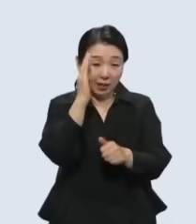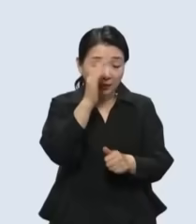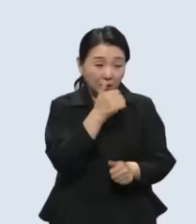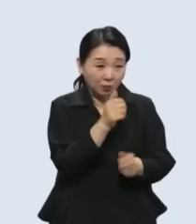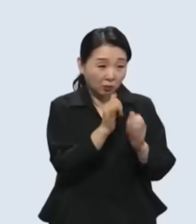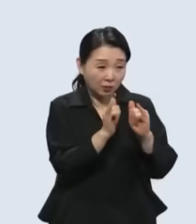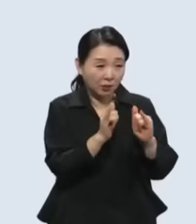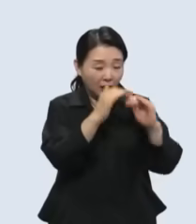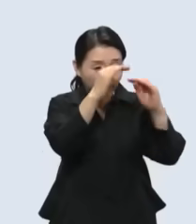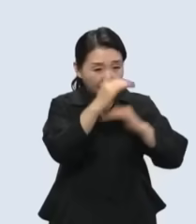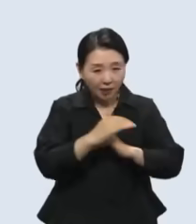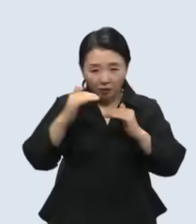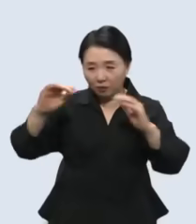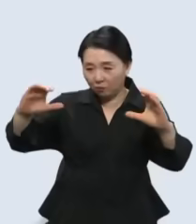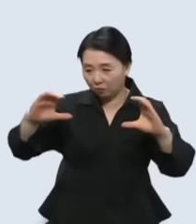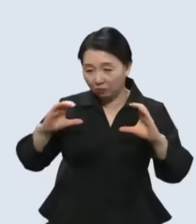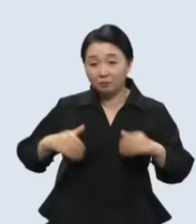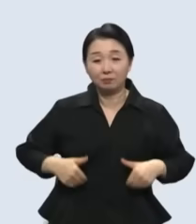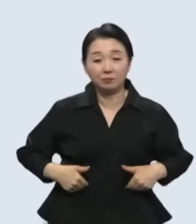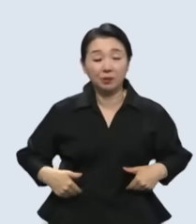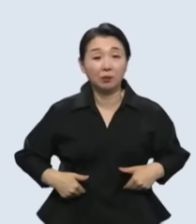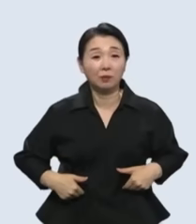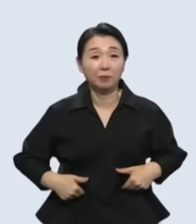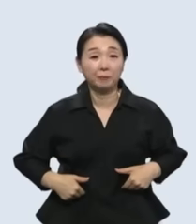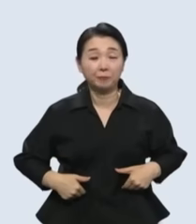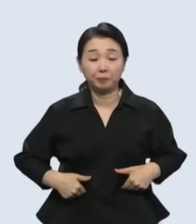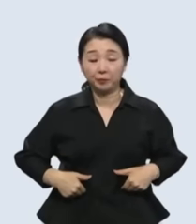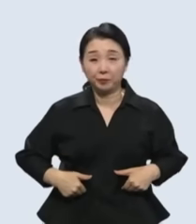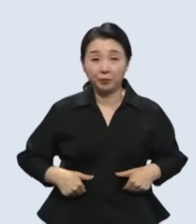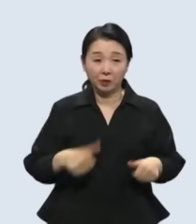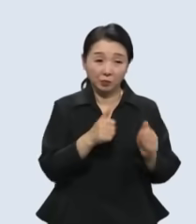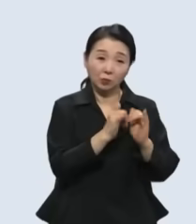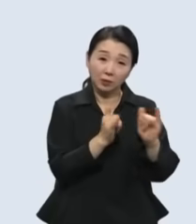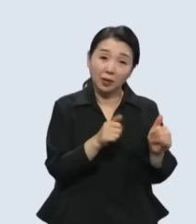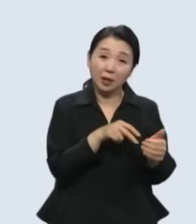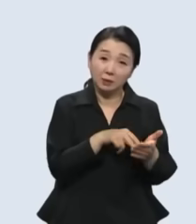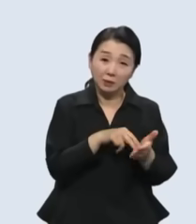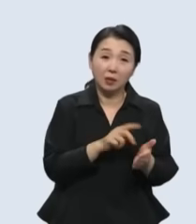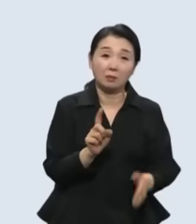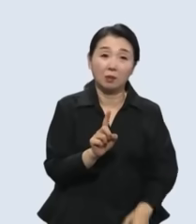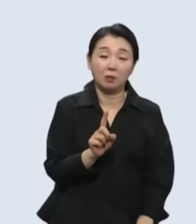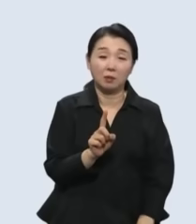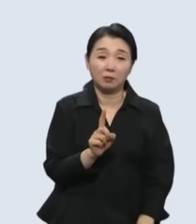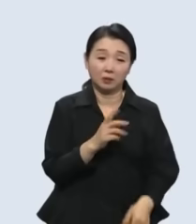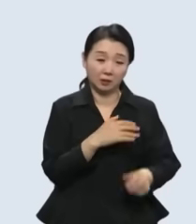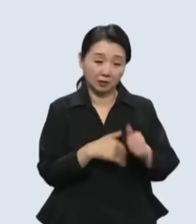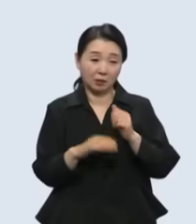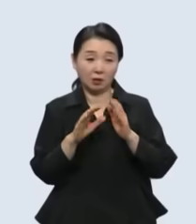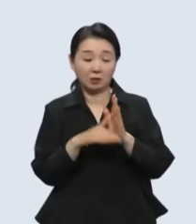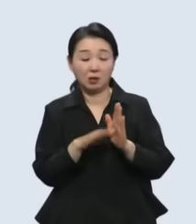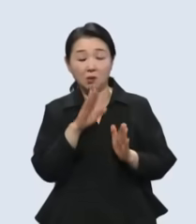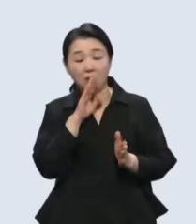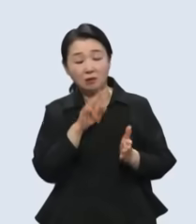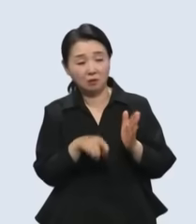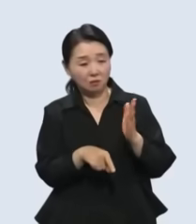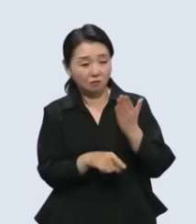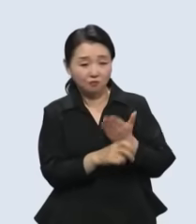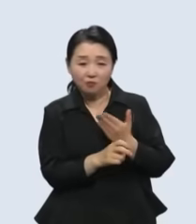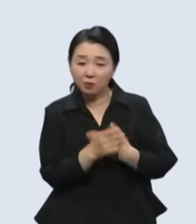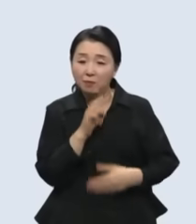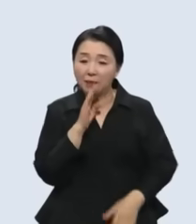얘기를 다 들어봐야 될 거 같은데요 어이 변호사 입장은 뭐 이렇습니다 어쨌든이 상황에 과연 이게 부정 행위였다